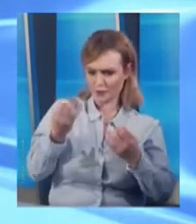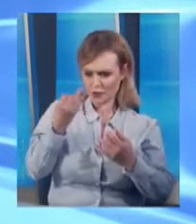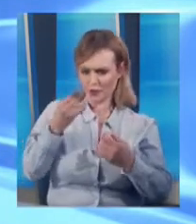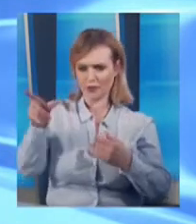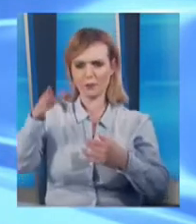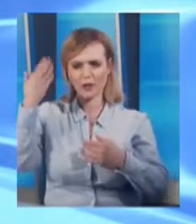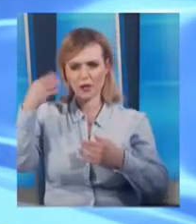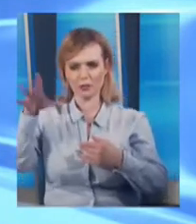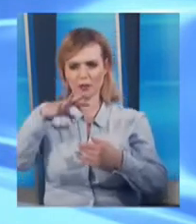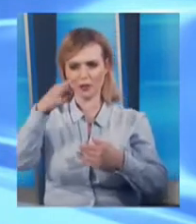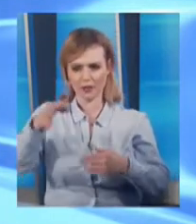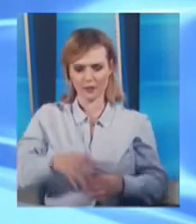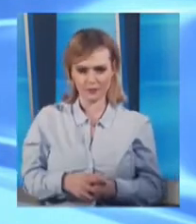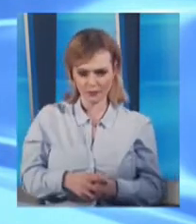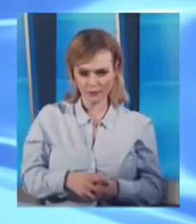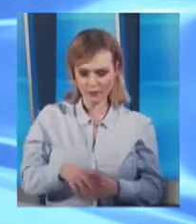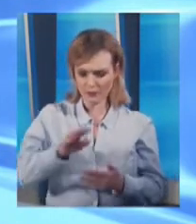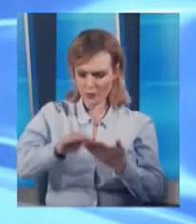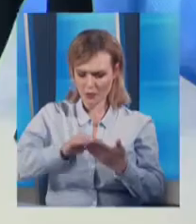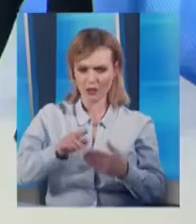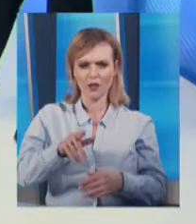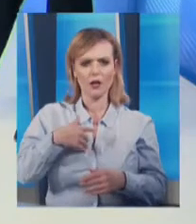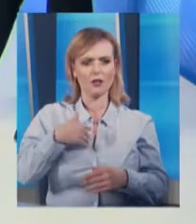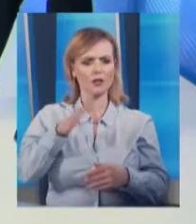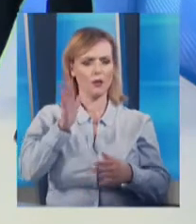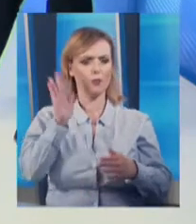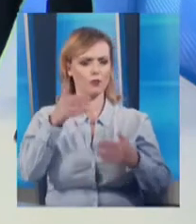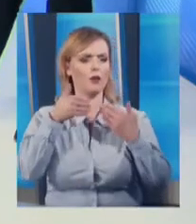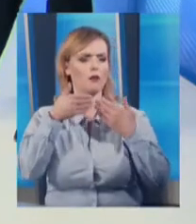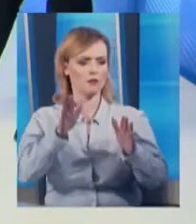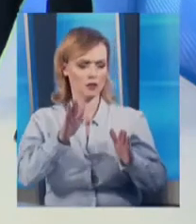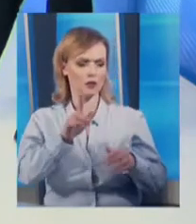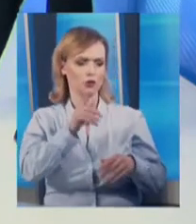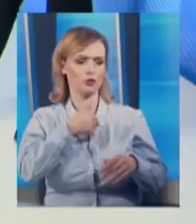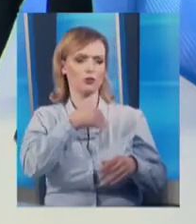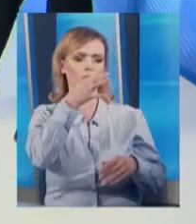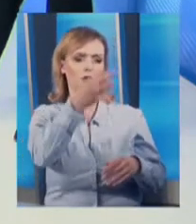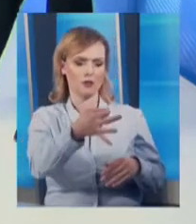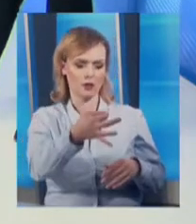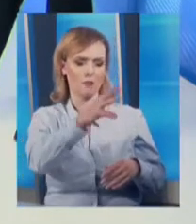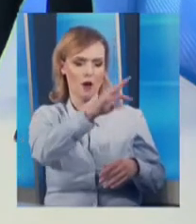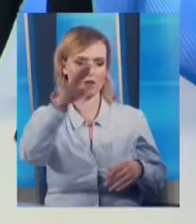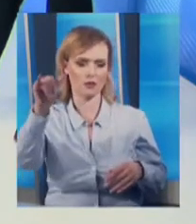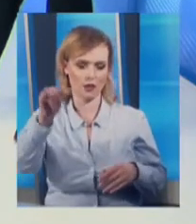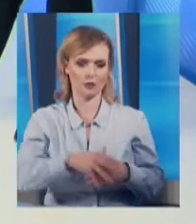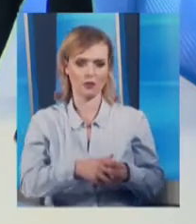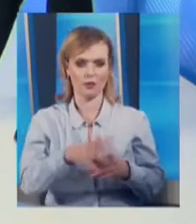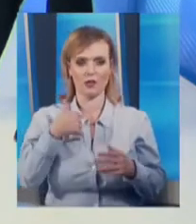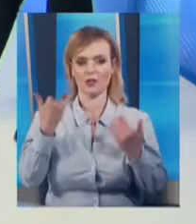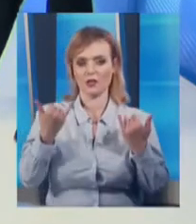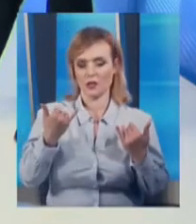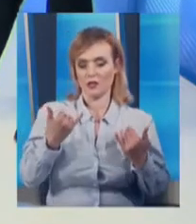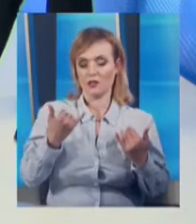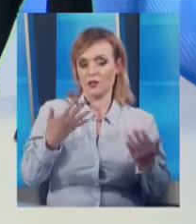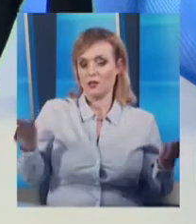spun public ceva foarte important. Pentru că suntem la ultima rundă înainte de alegeri, o alta nu mai avem,